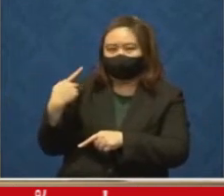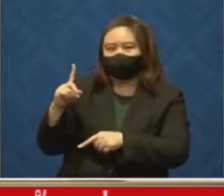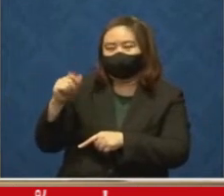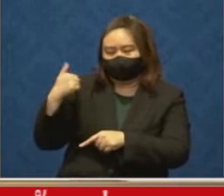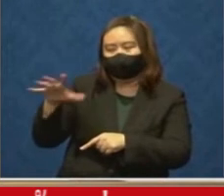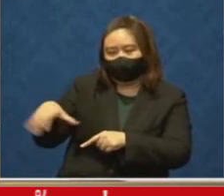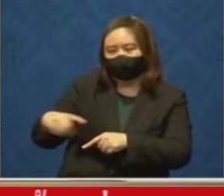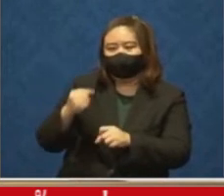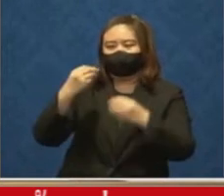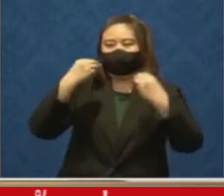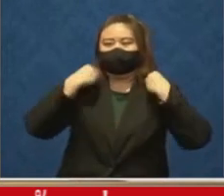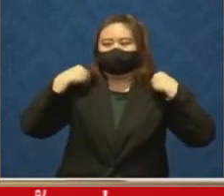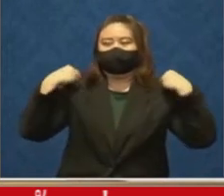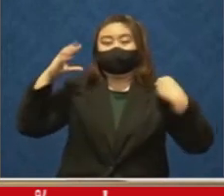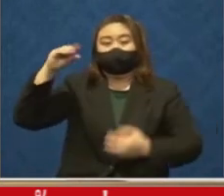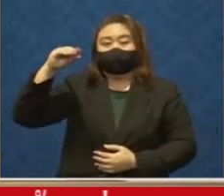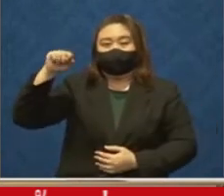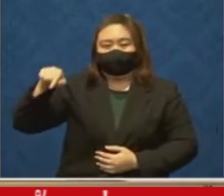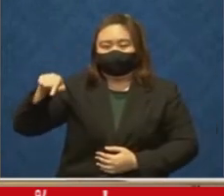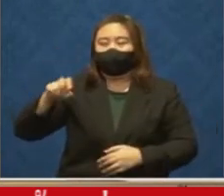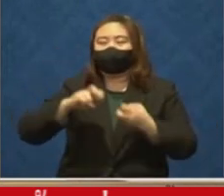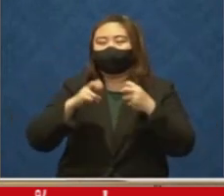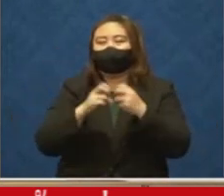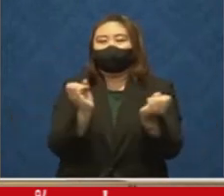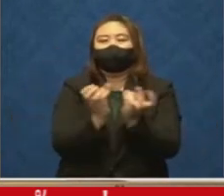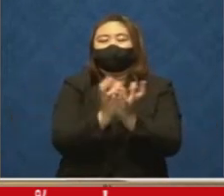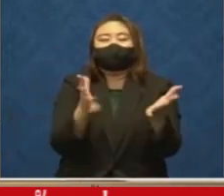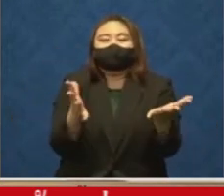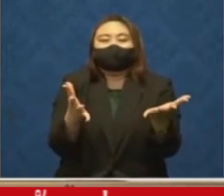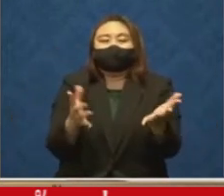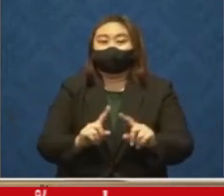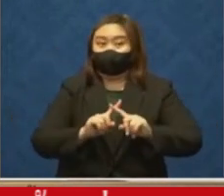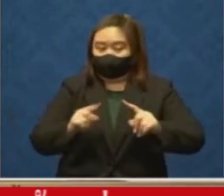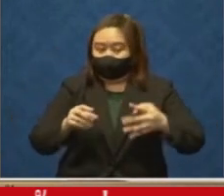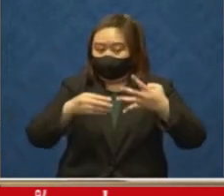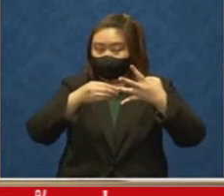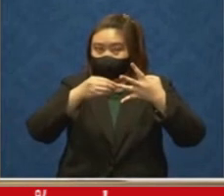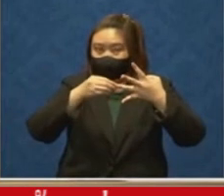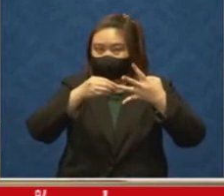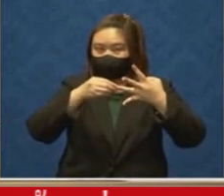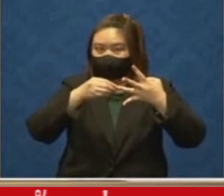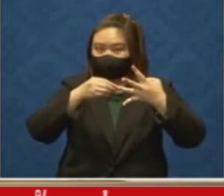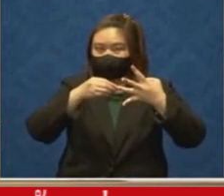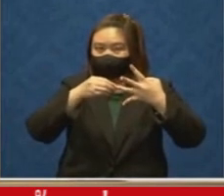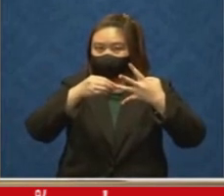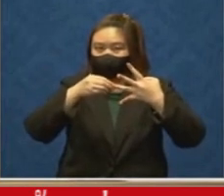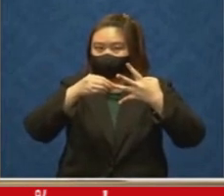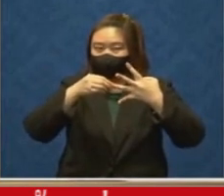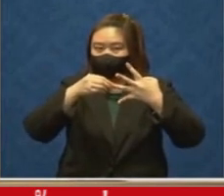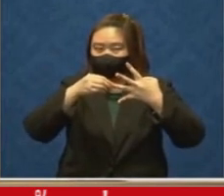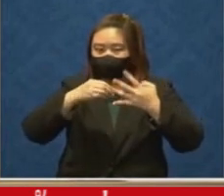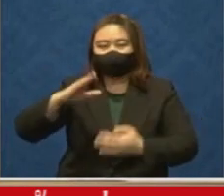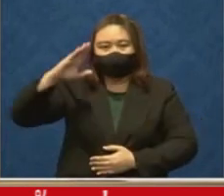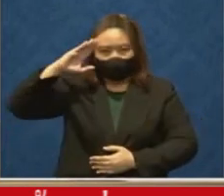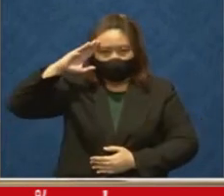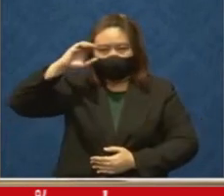เป็ประโยชนครับอย่างน้อยก็ไม่ก่อปัญหา่สรางปัหาครัแต่ประเภทที่